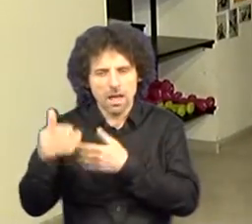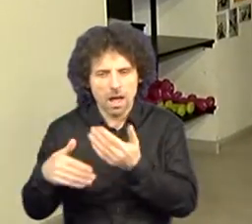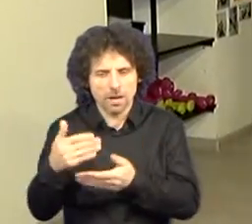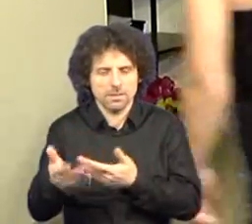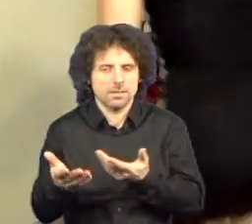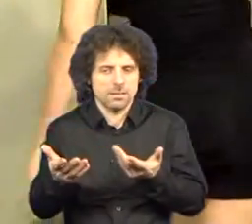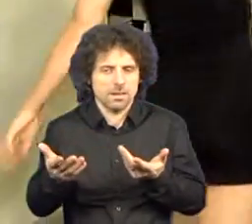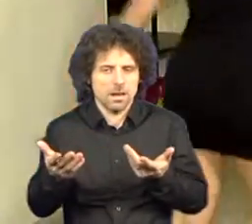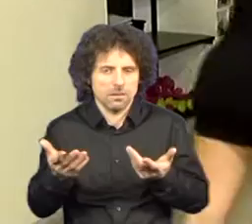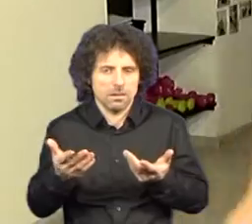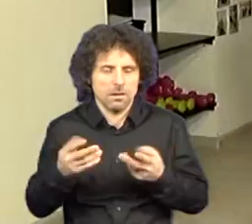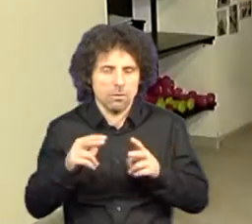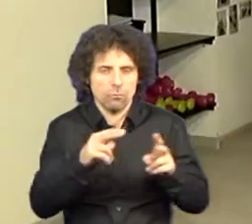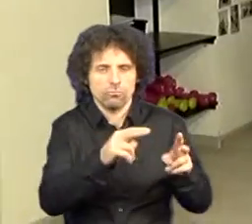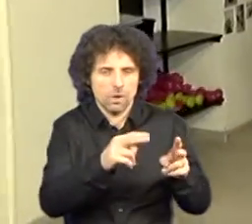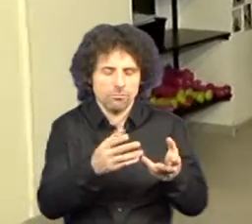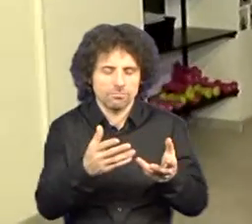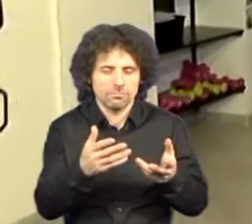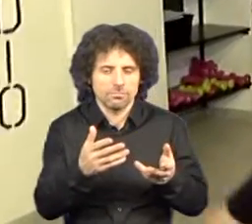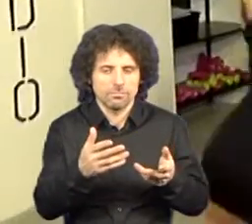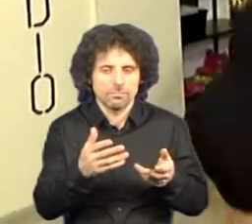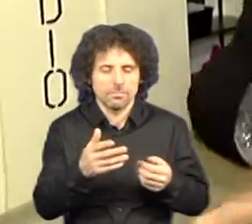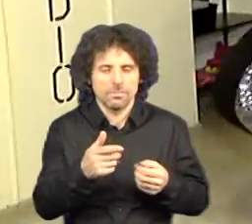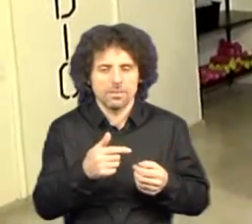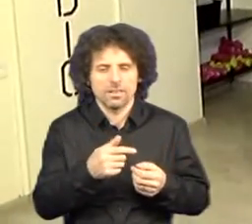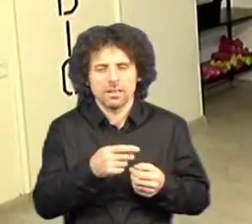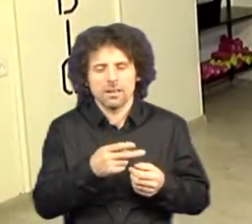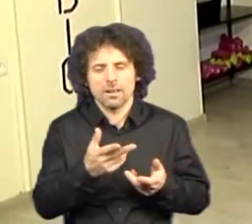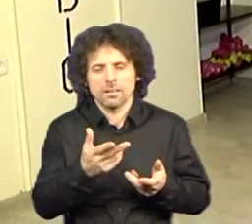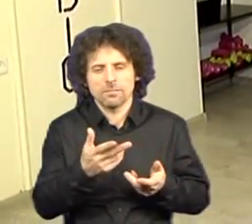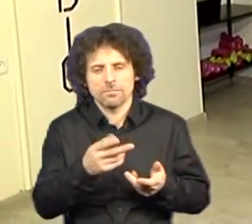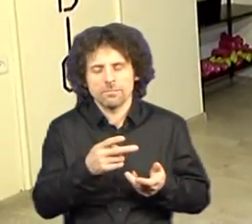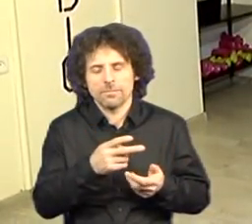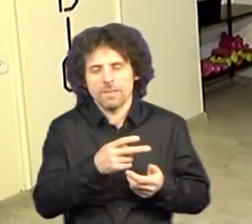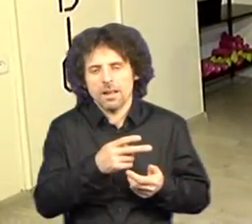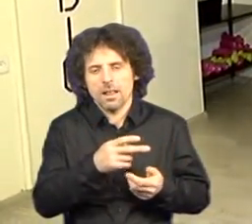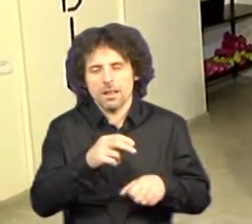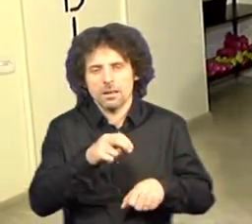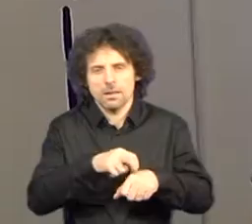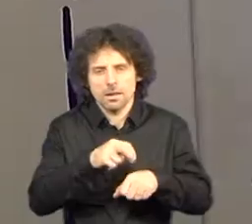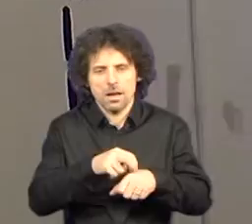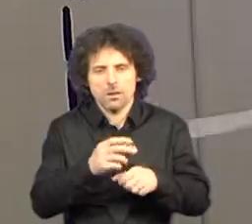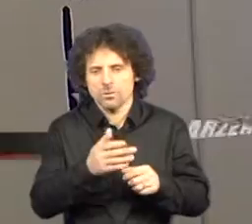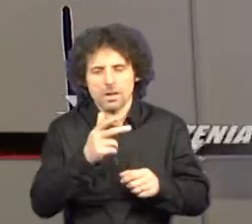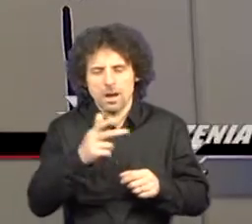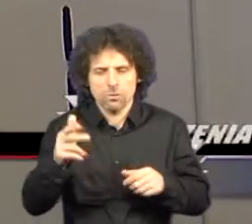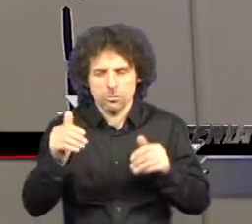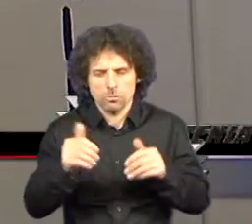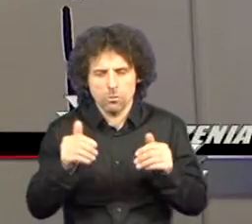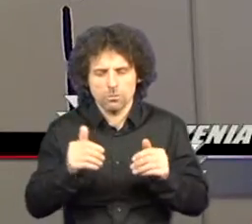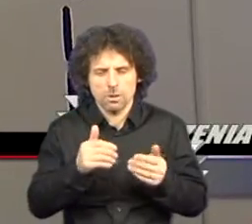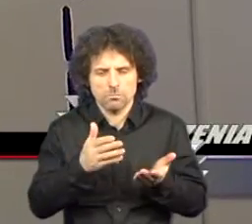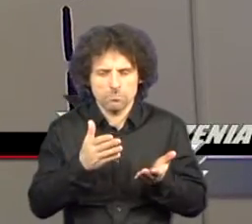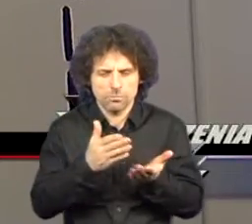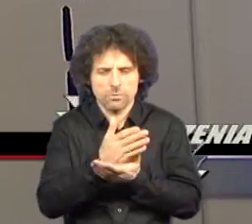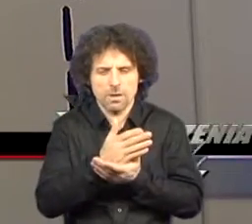różowej ustami biorą udział już do góry. Nie każdy ma styczny, nie każdy chodzi do lekarza tak codziennie. Nie do każdego to dociera, natomiast poprzez